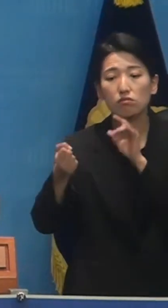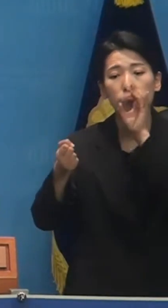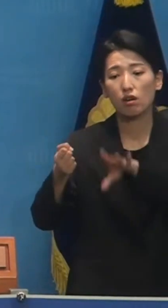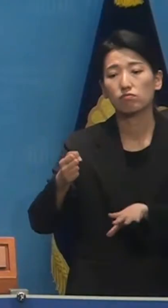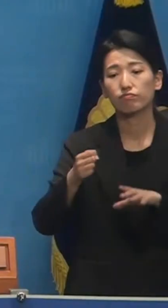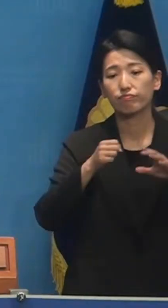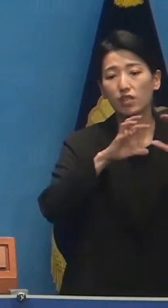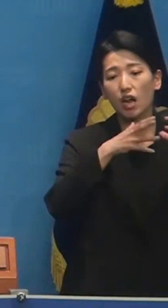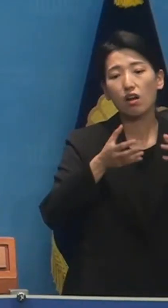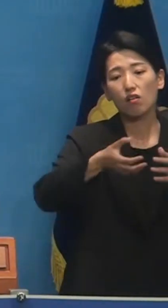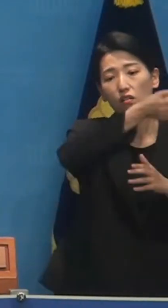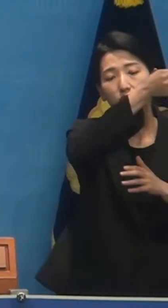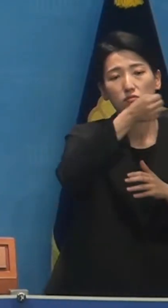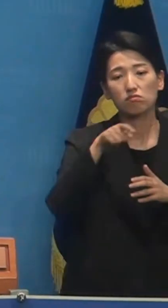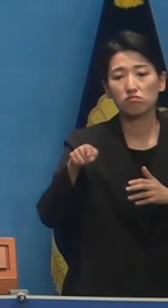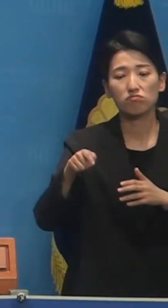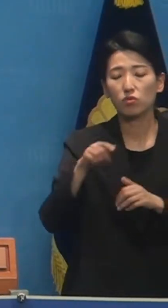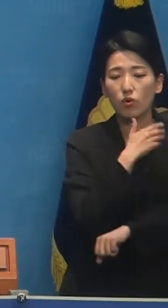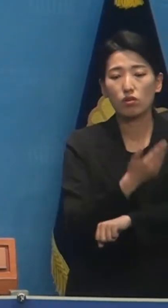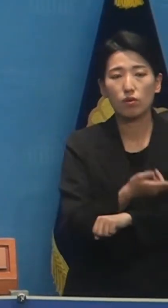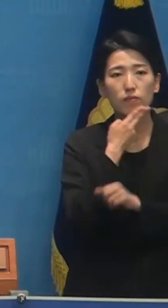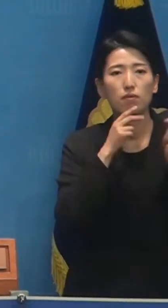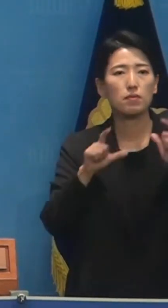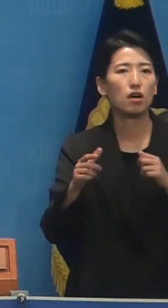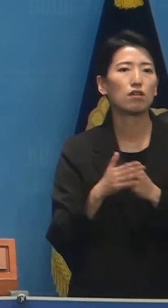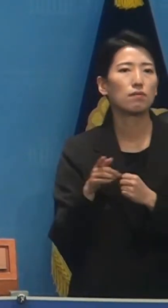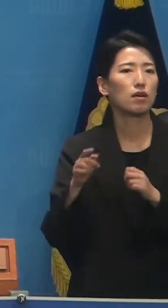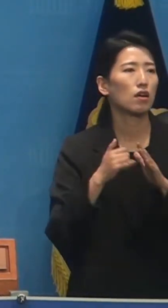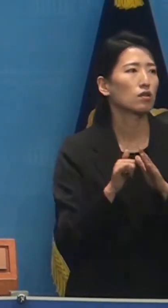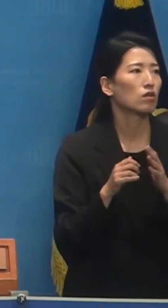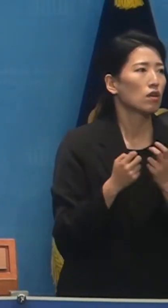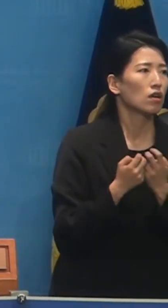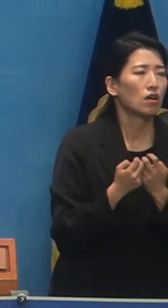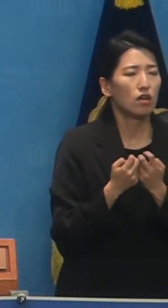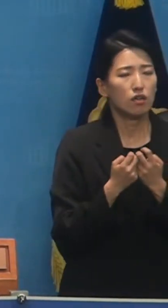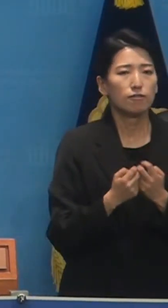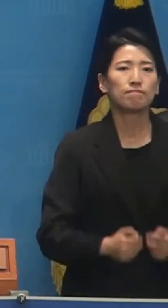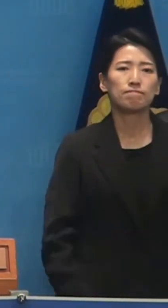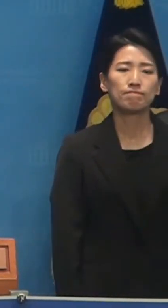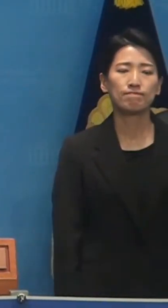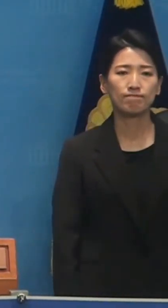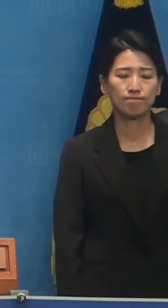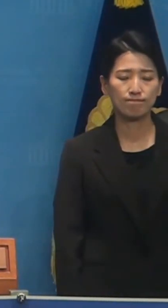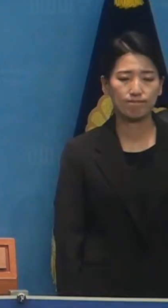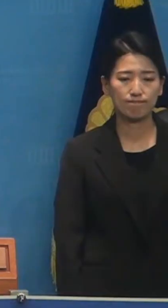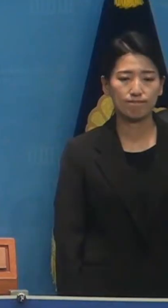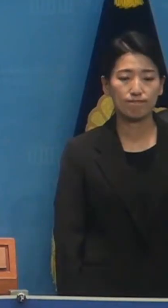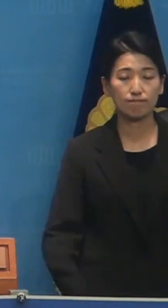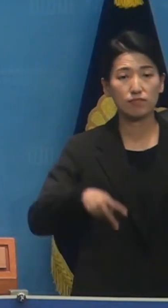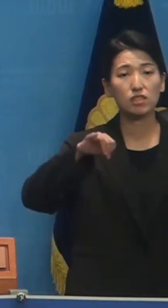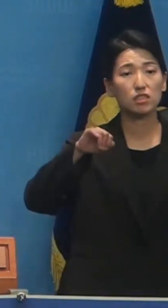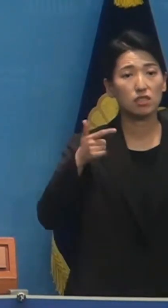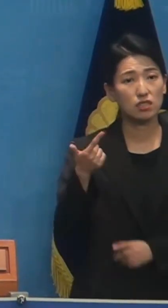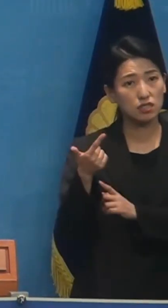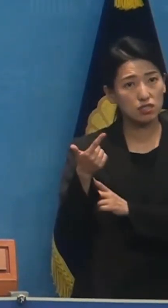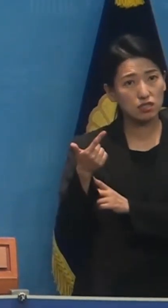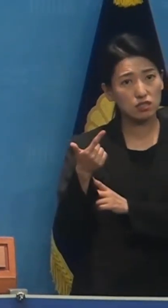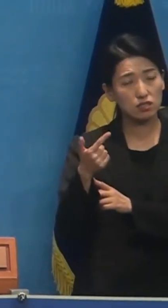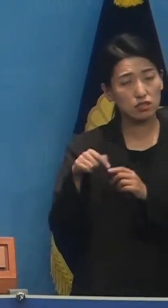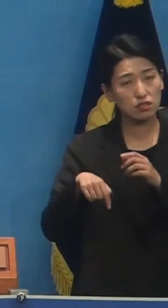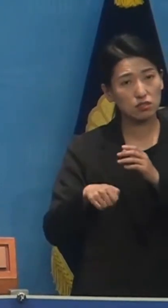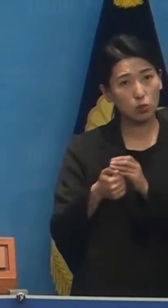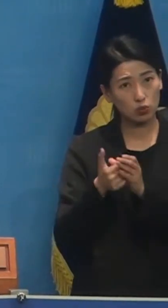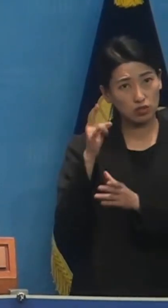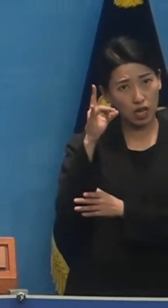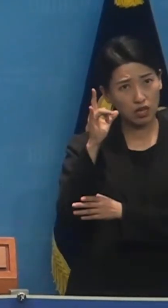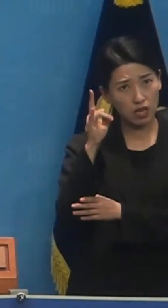하지 못하고 있다. 신채호 선생뿐만 아니라 많은 독립운동가 후손들이 똑같은